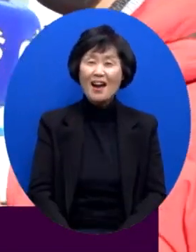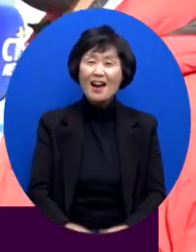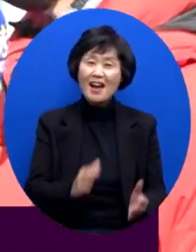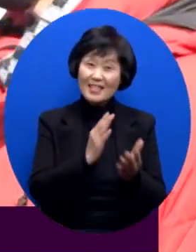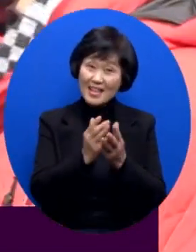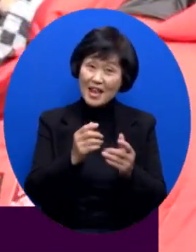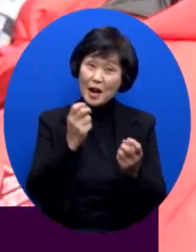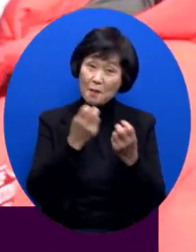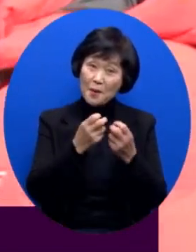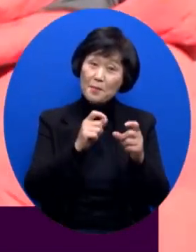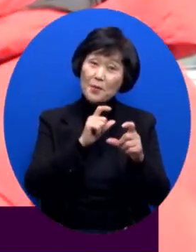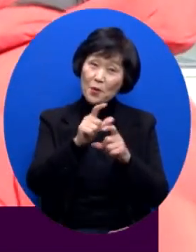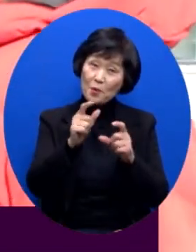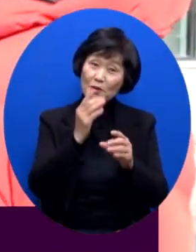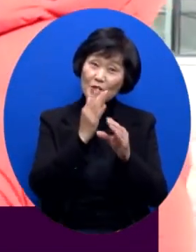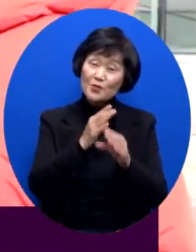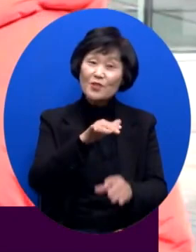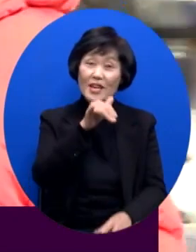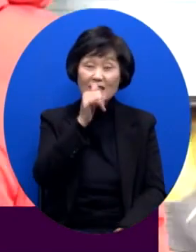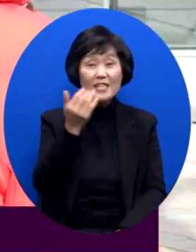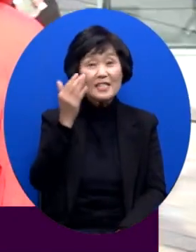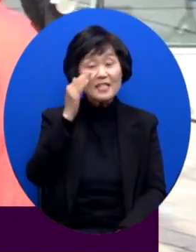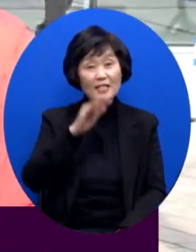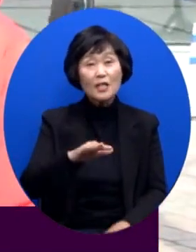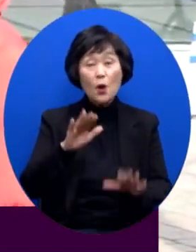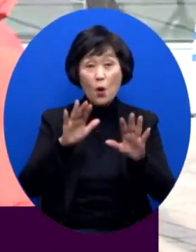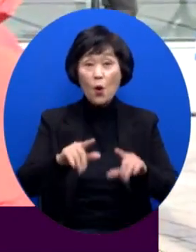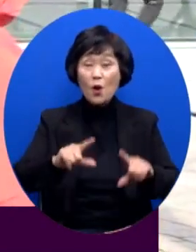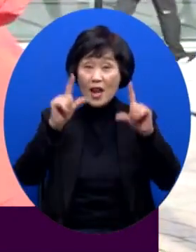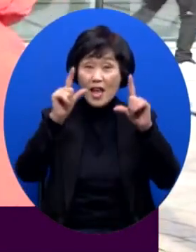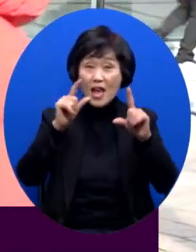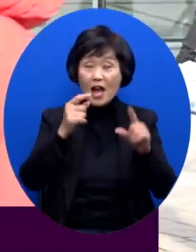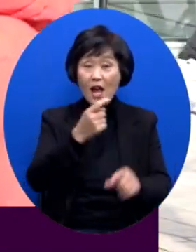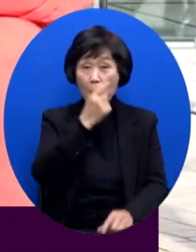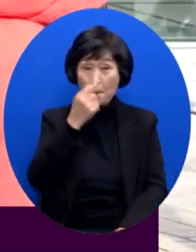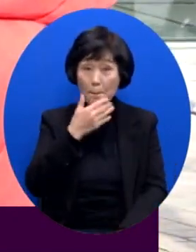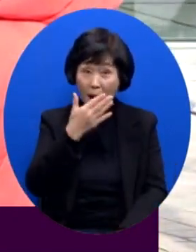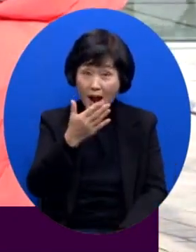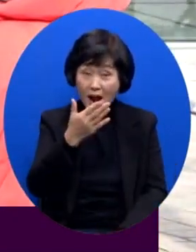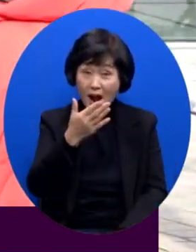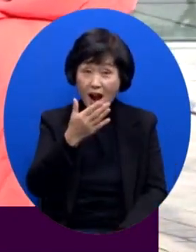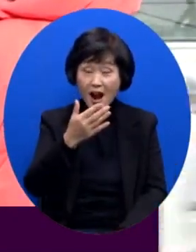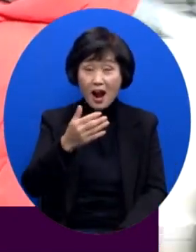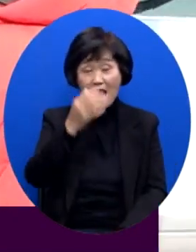이제 올해는 강조하신 부분이 이제 투명한 기부 캠페인을 좀 만들어 나가시겠다라는 말씀을